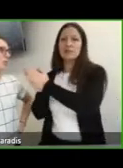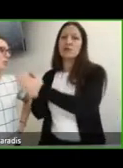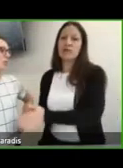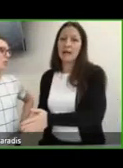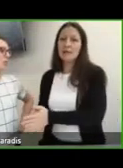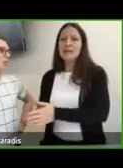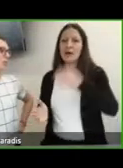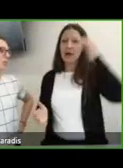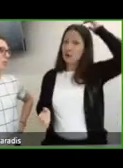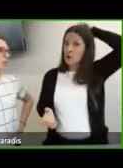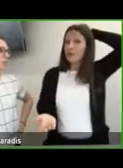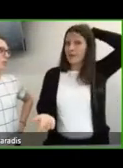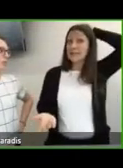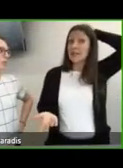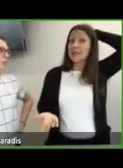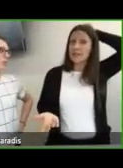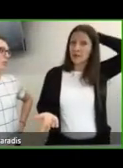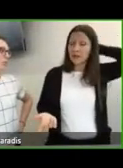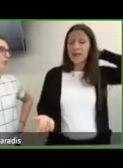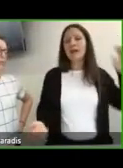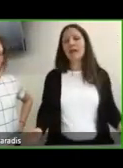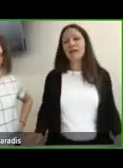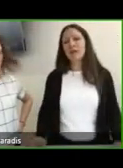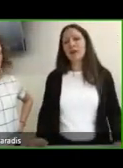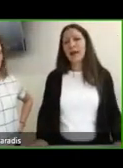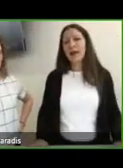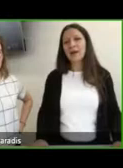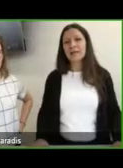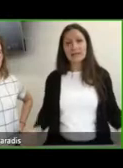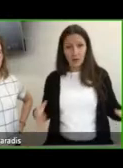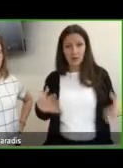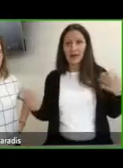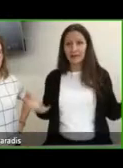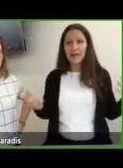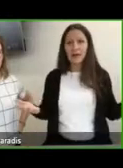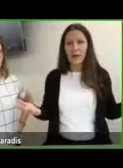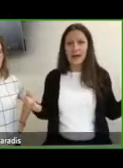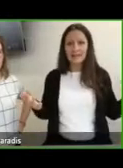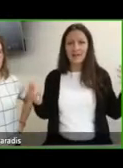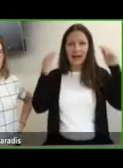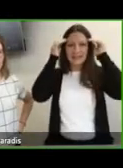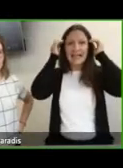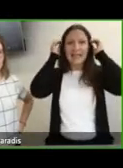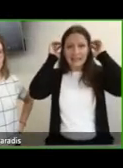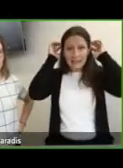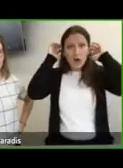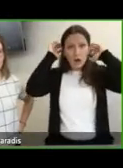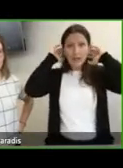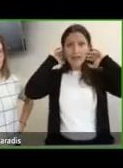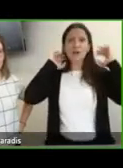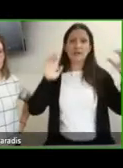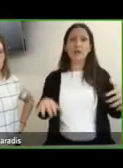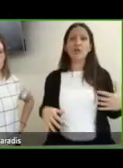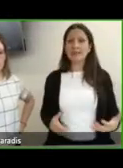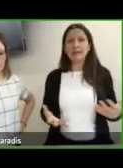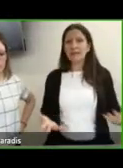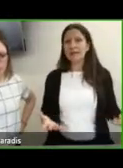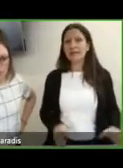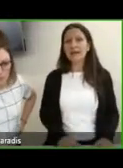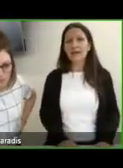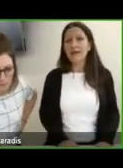des étudiants de l'Université de Stanford de faire le test et donc d'arriver à discerner lequel de ces deux